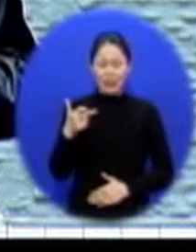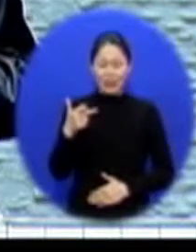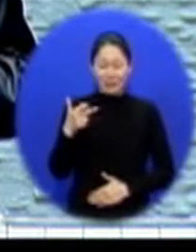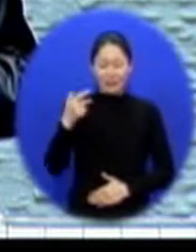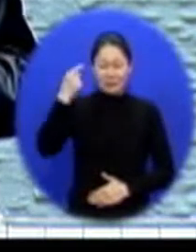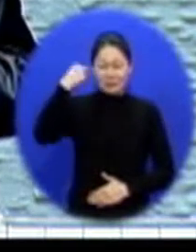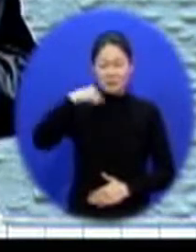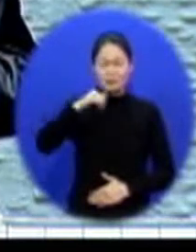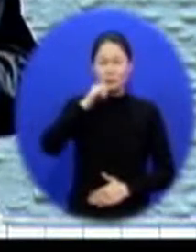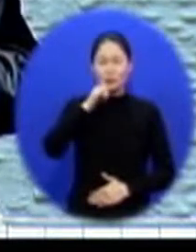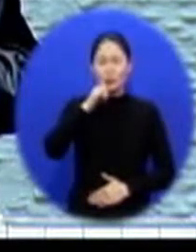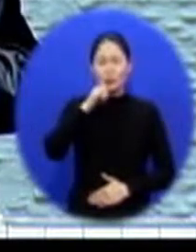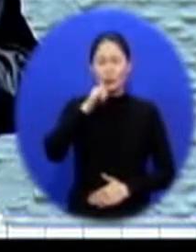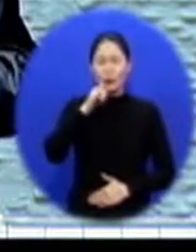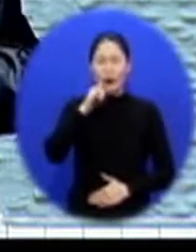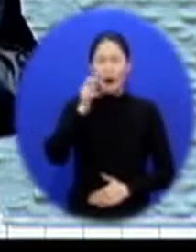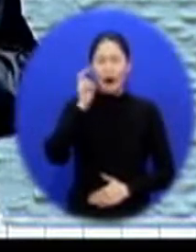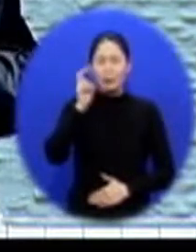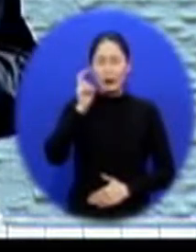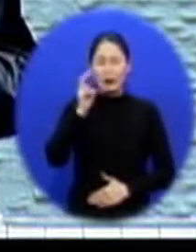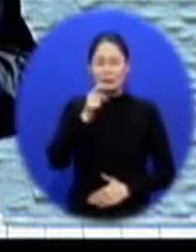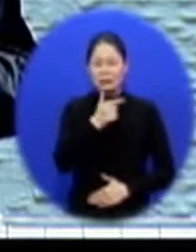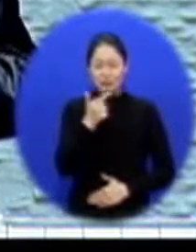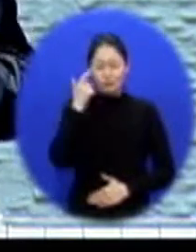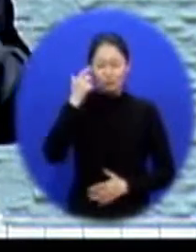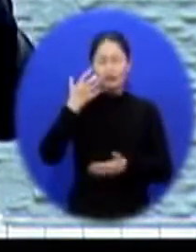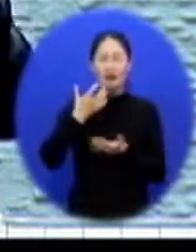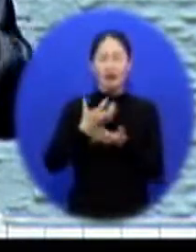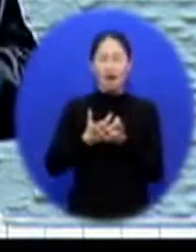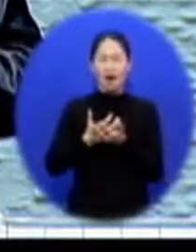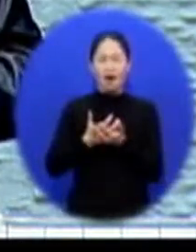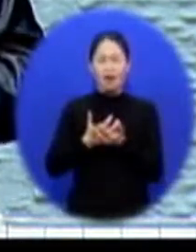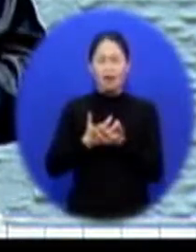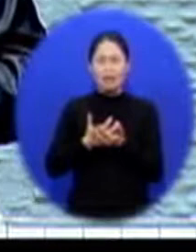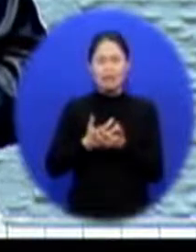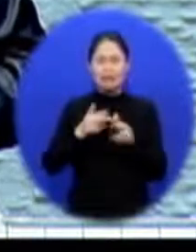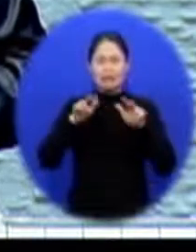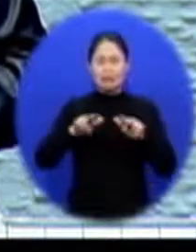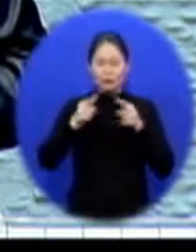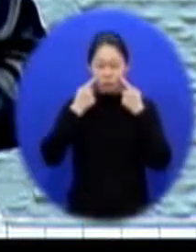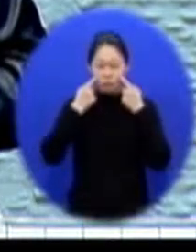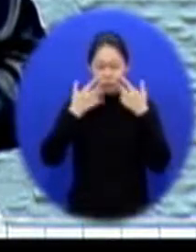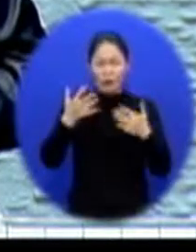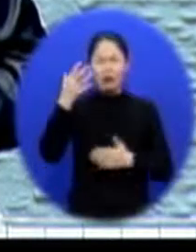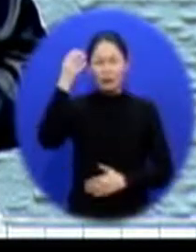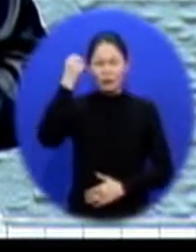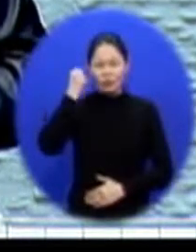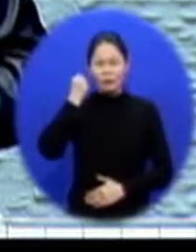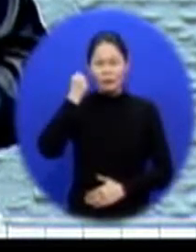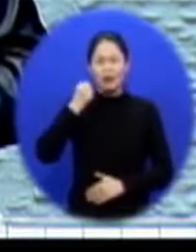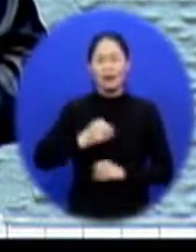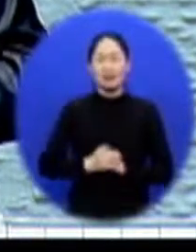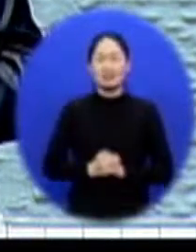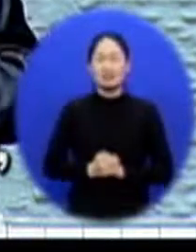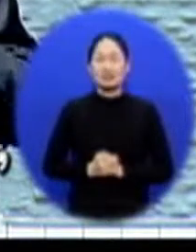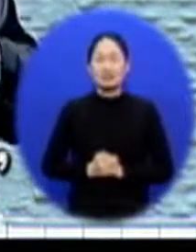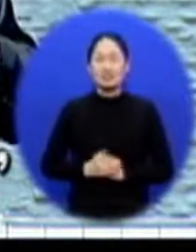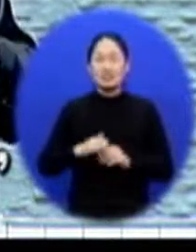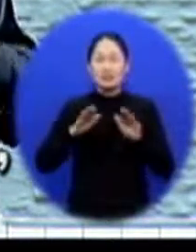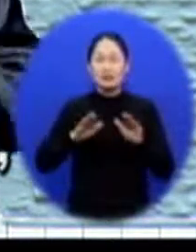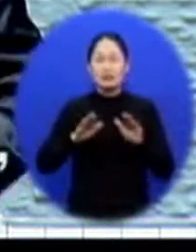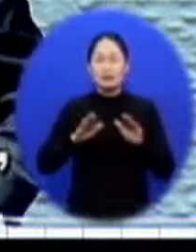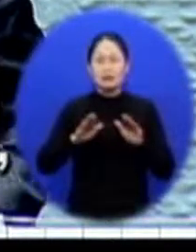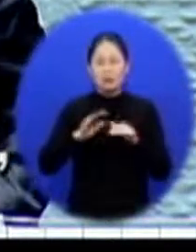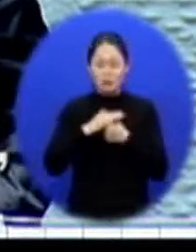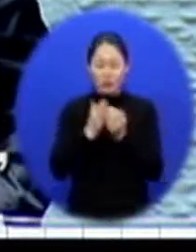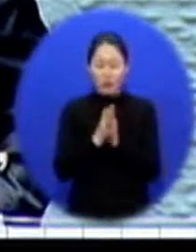썼고 아마 굉장한 충격이었던 것이 지금도 그것이 선명하게 생각이 난다는 거죠 터는 오늘